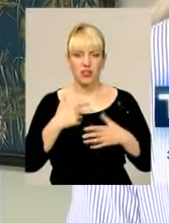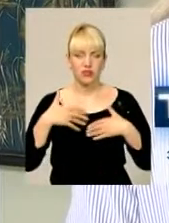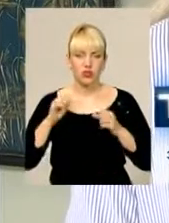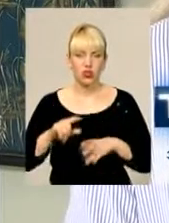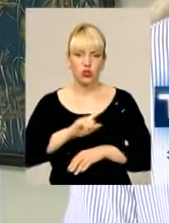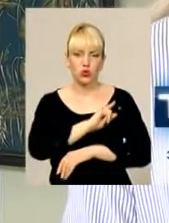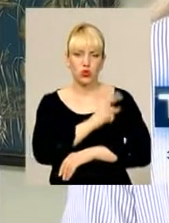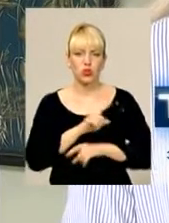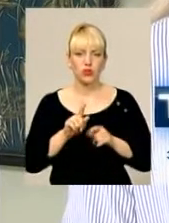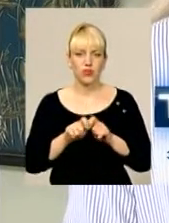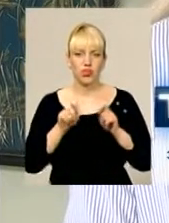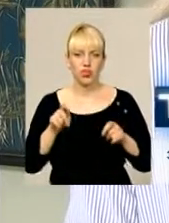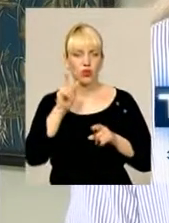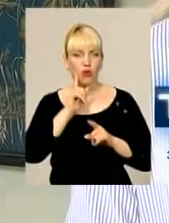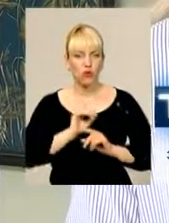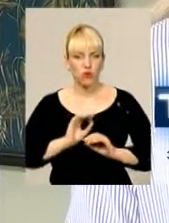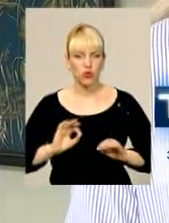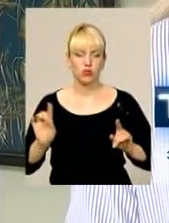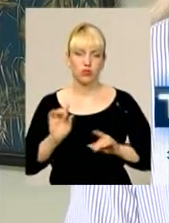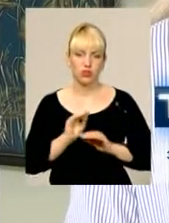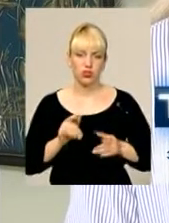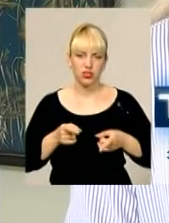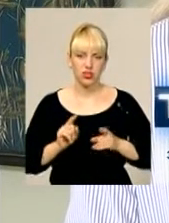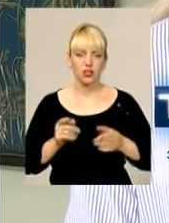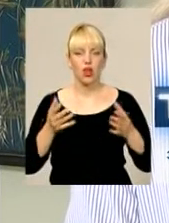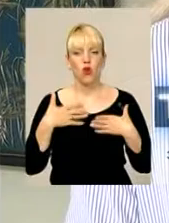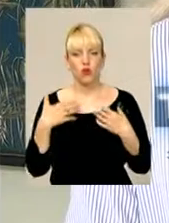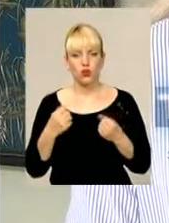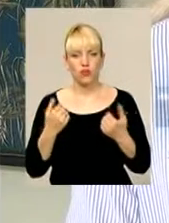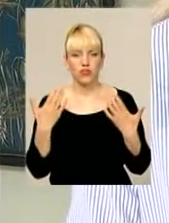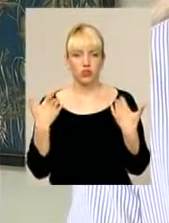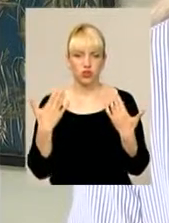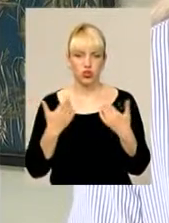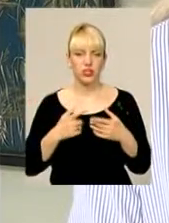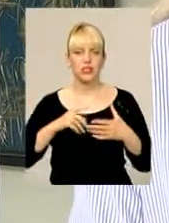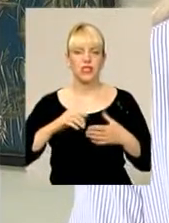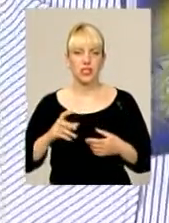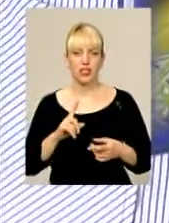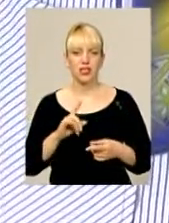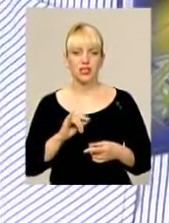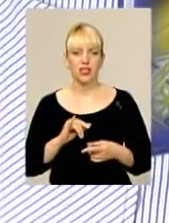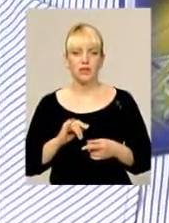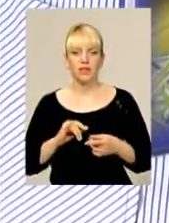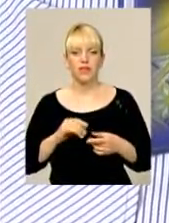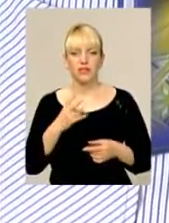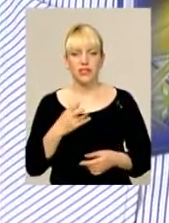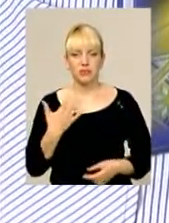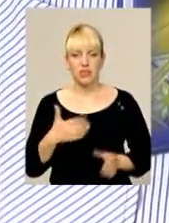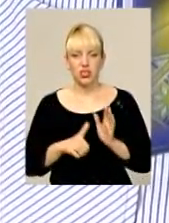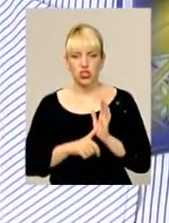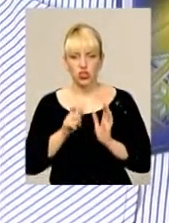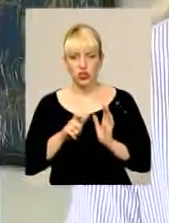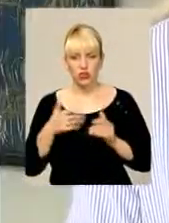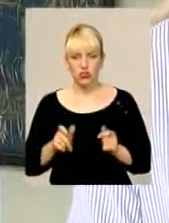відкрити комфортним. І так, щоб діти дійсно оздоровились, відпочили і загартувалися. 256 чоловік